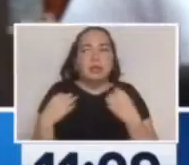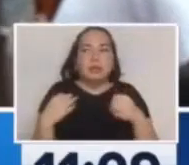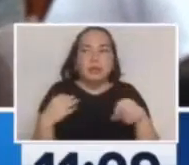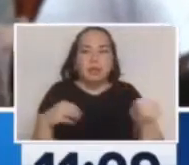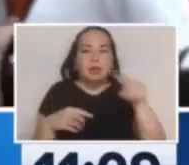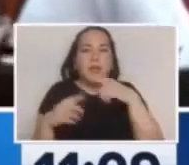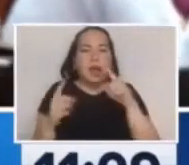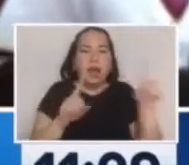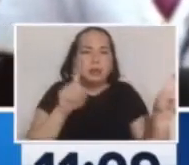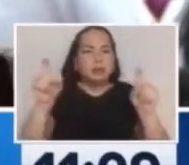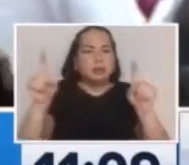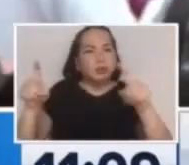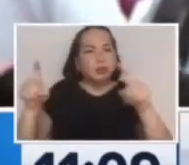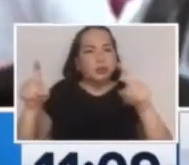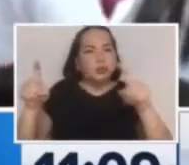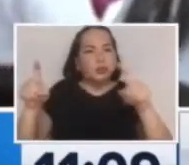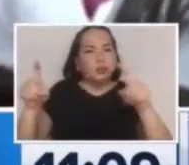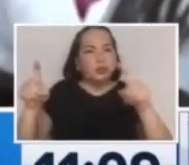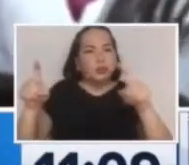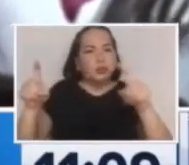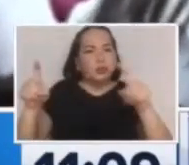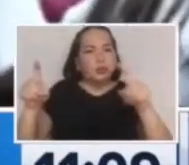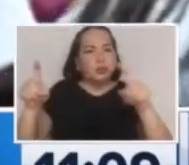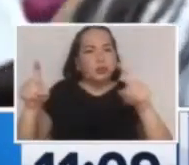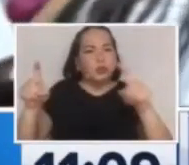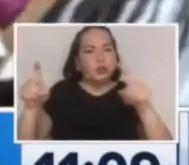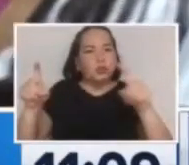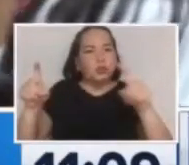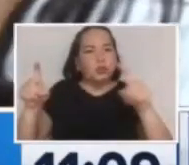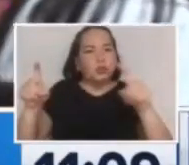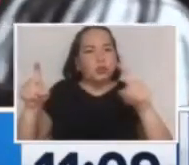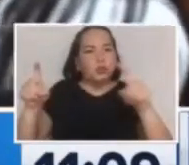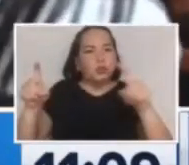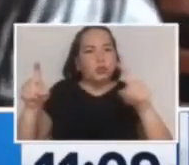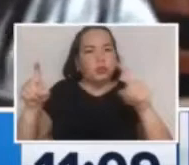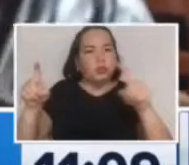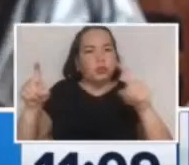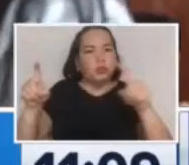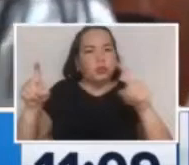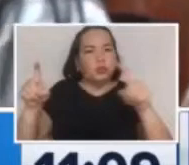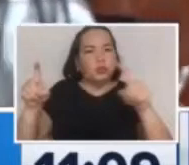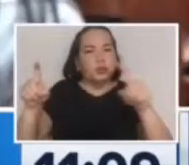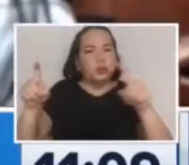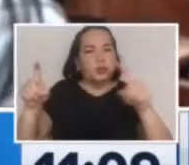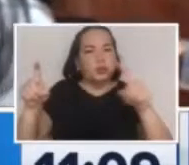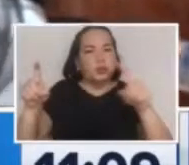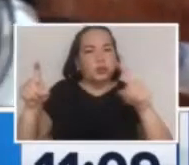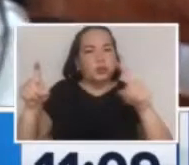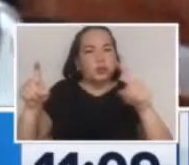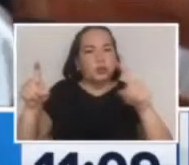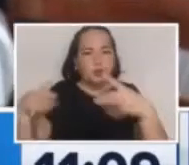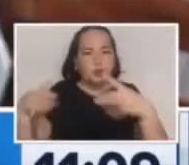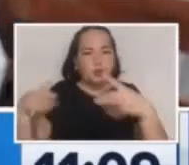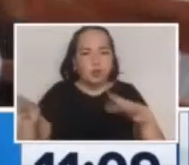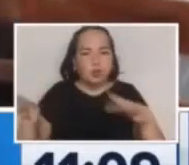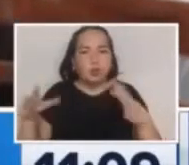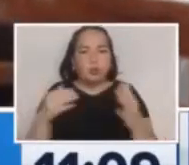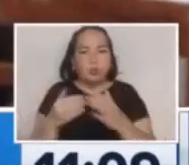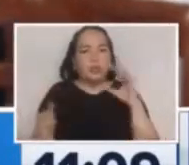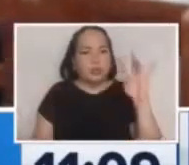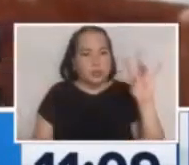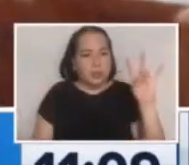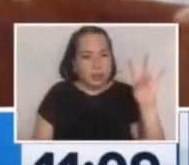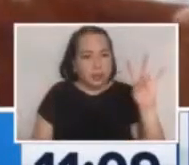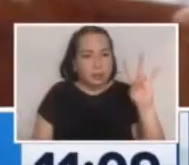So, ang napili nating school opening date ay August 24. Pero hindi ibig sabihin, Martin